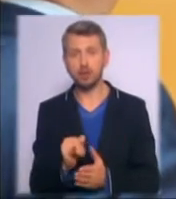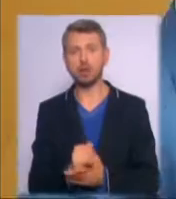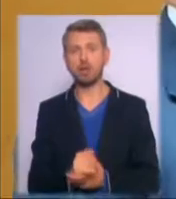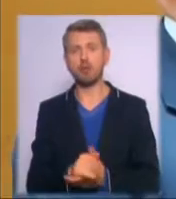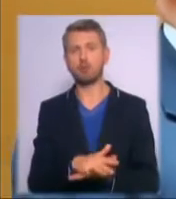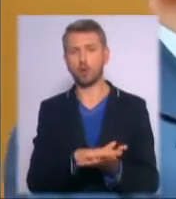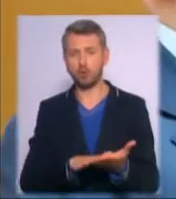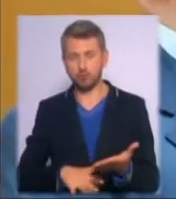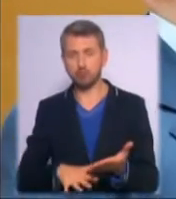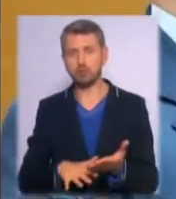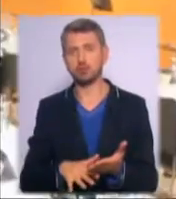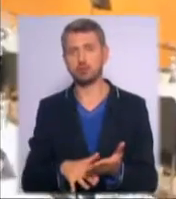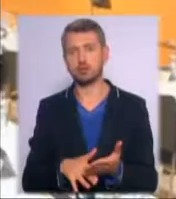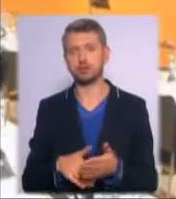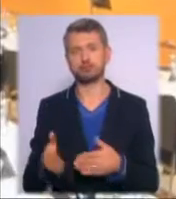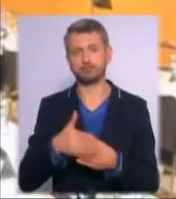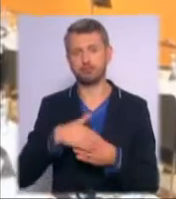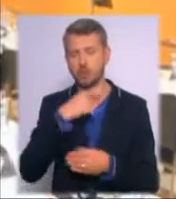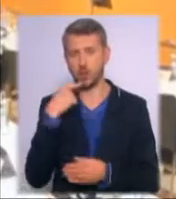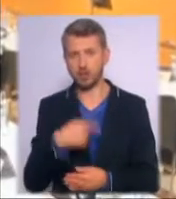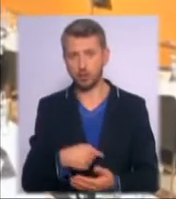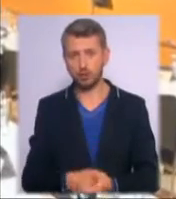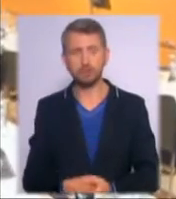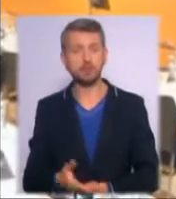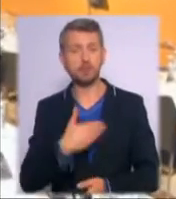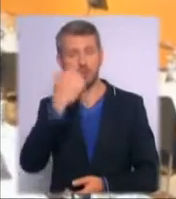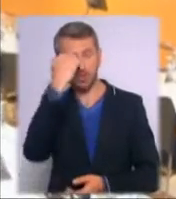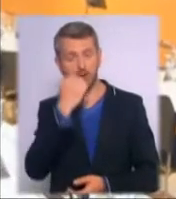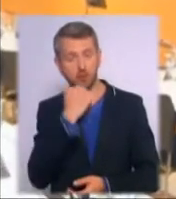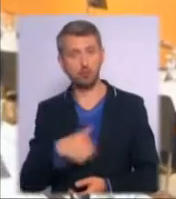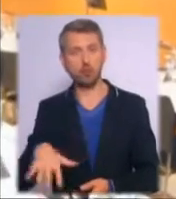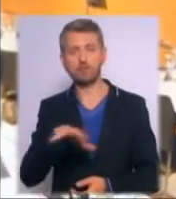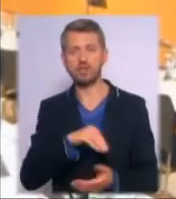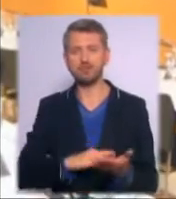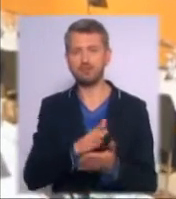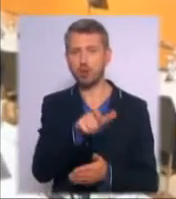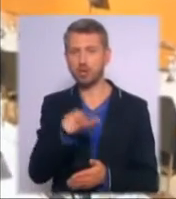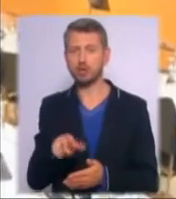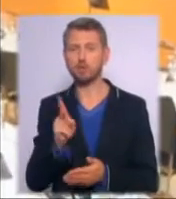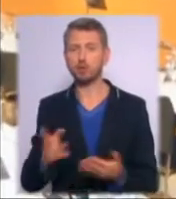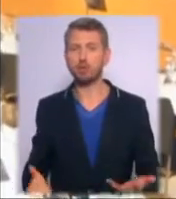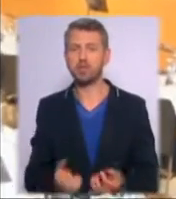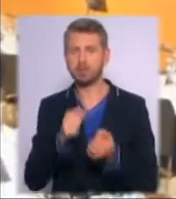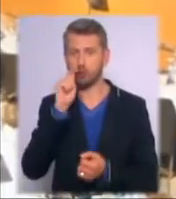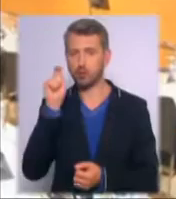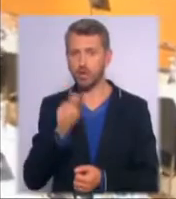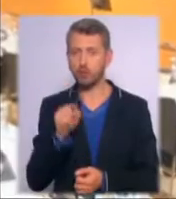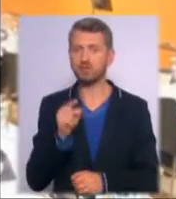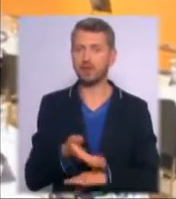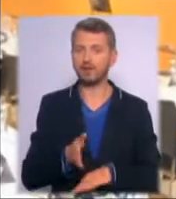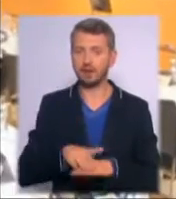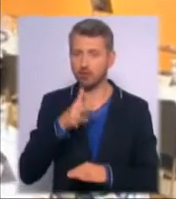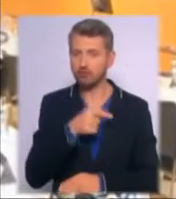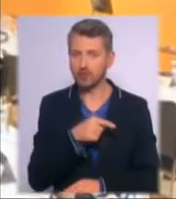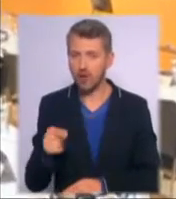Росії. Ми дякуємо всім політикам, які підтримують Україну в цей дуже складний час.